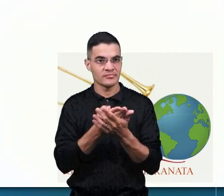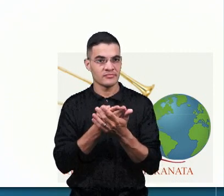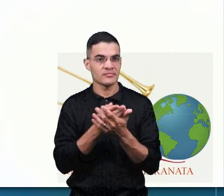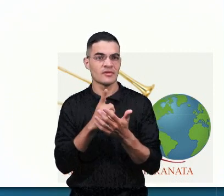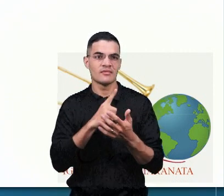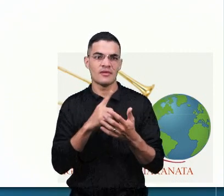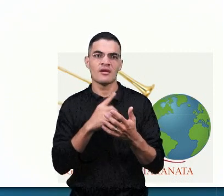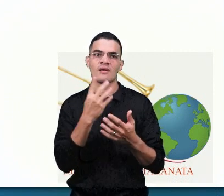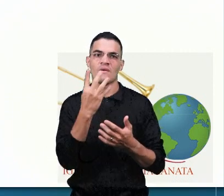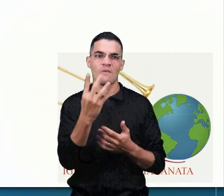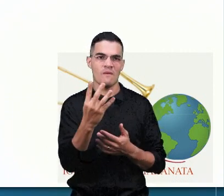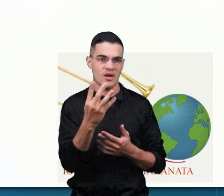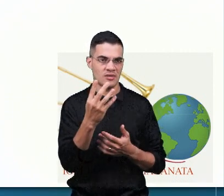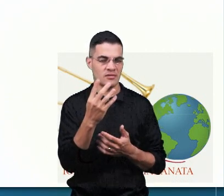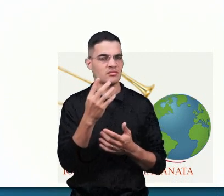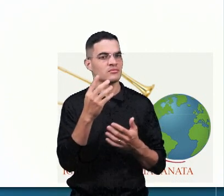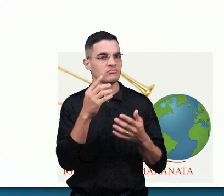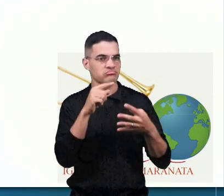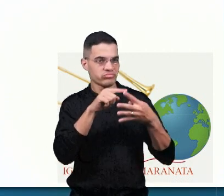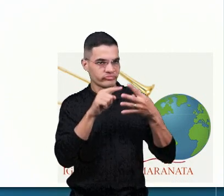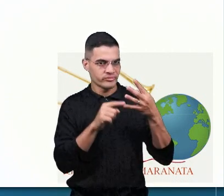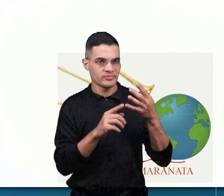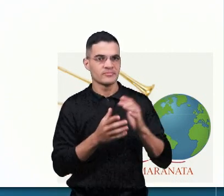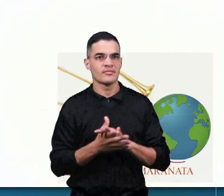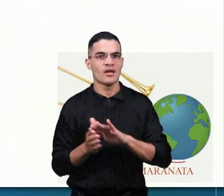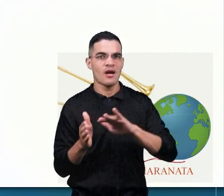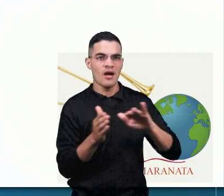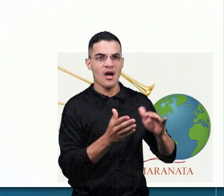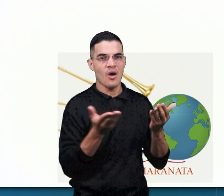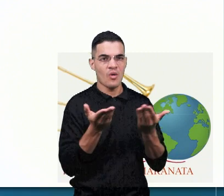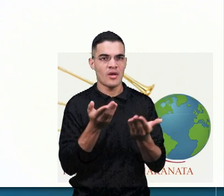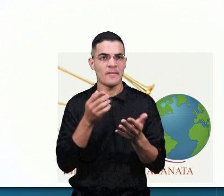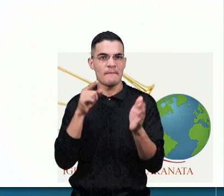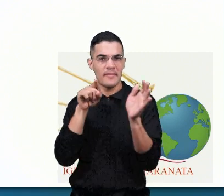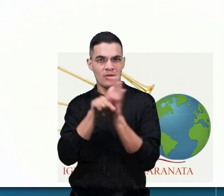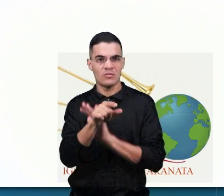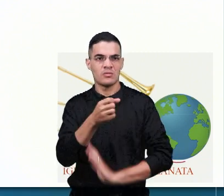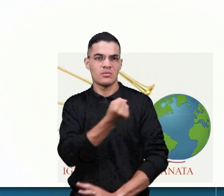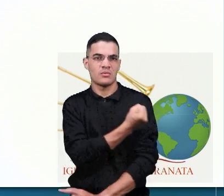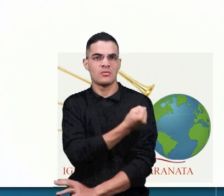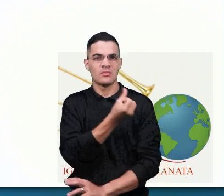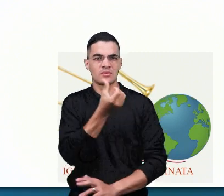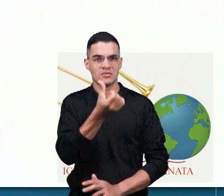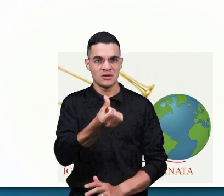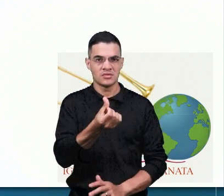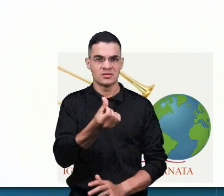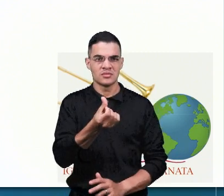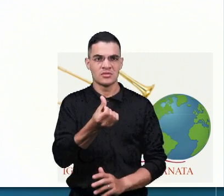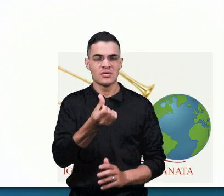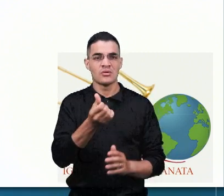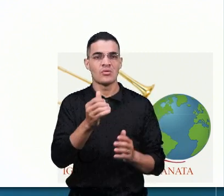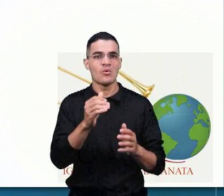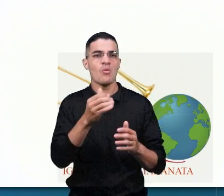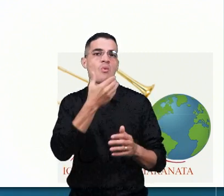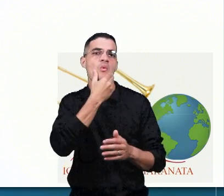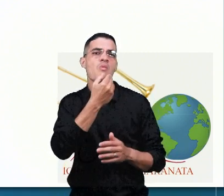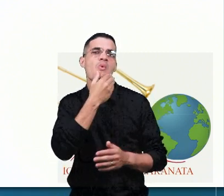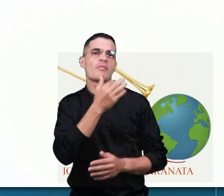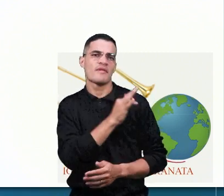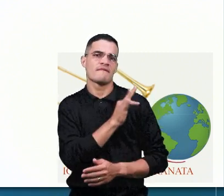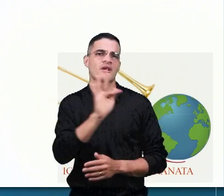une question qui a 4 points. Prochaine question, numéro 6. Par rapport aux pharisiens,